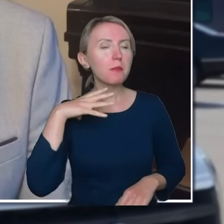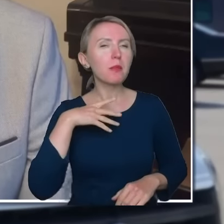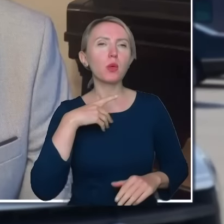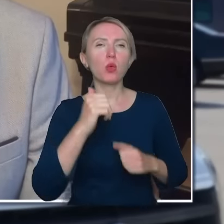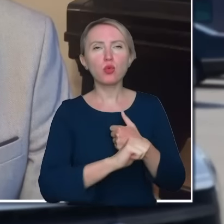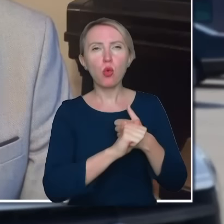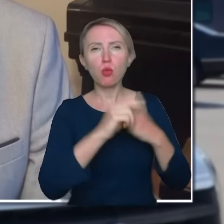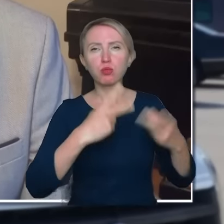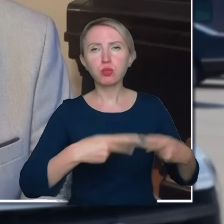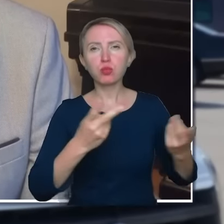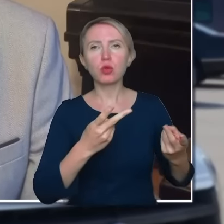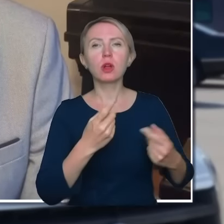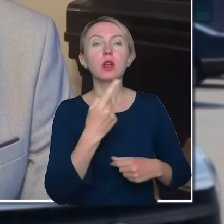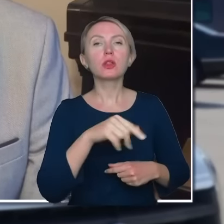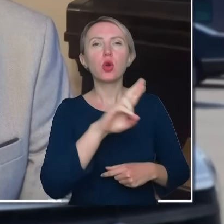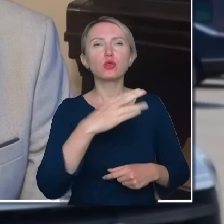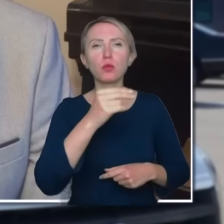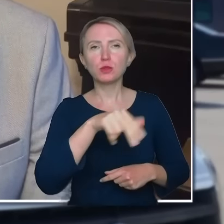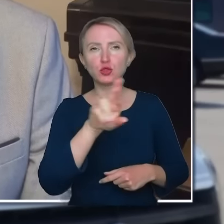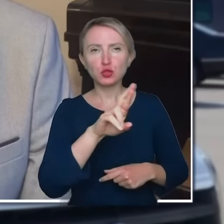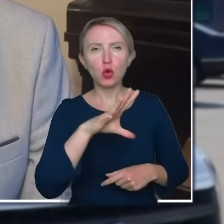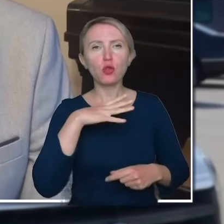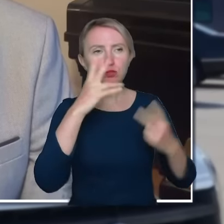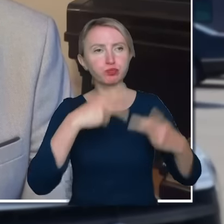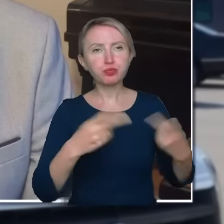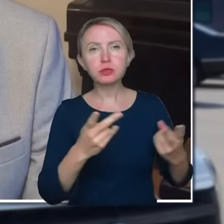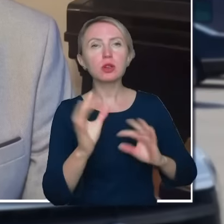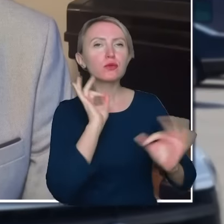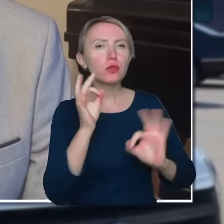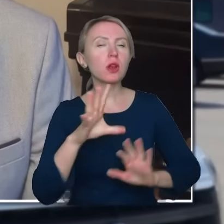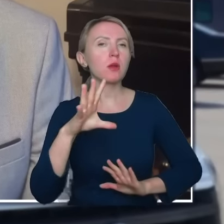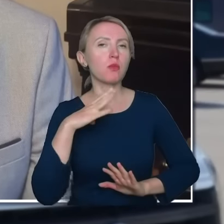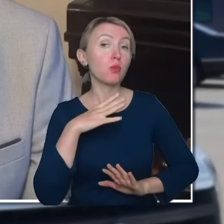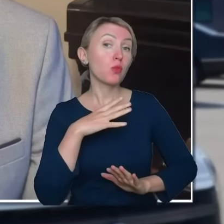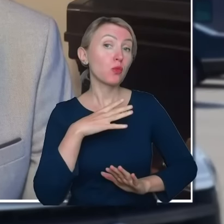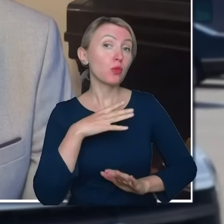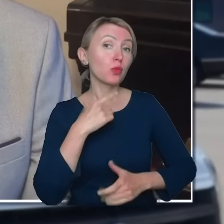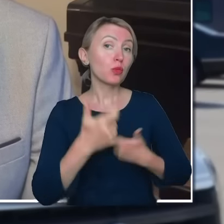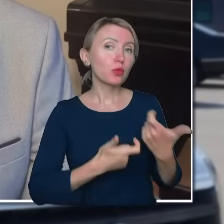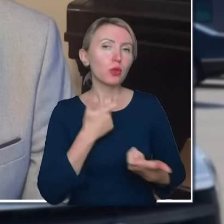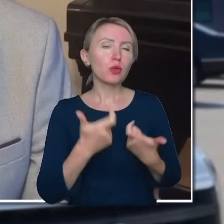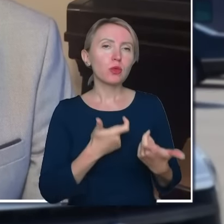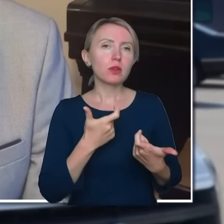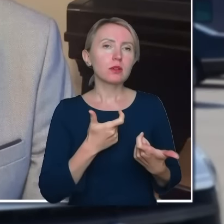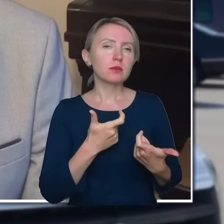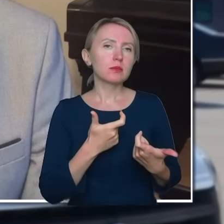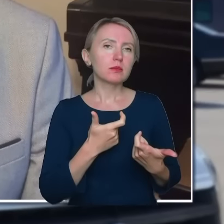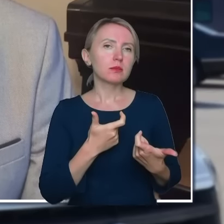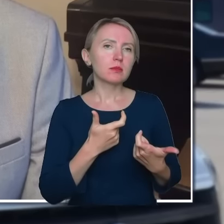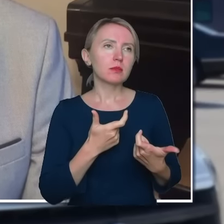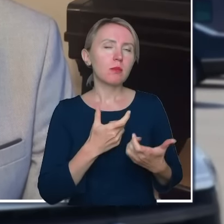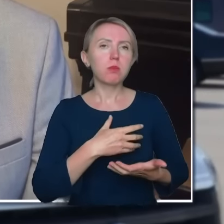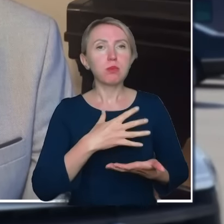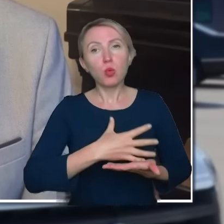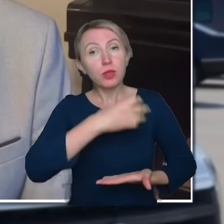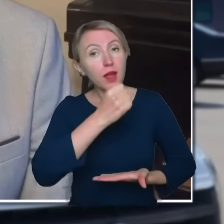przez doktora Piotra Nisztora. No, jak ja tutaj postawię wazonik czy tam coś, butelkę